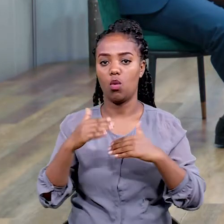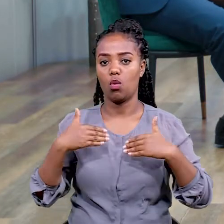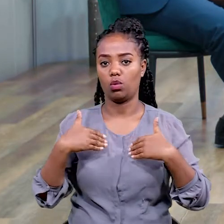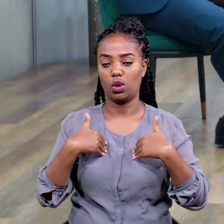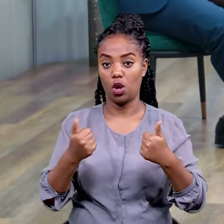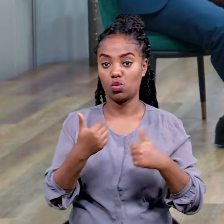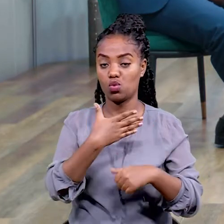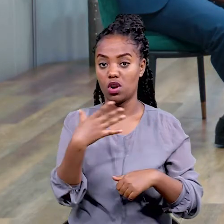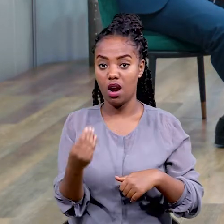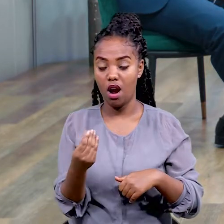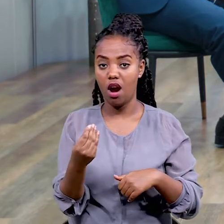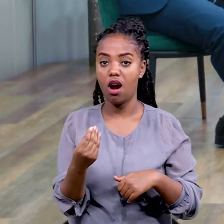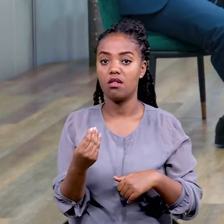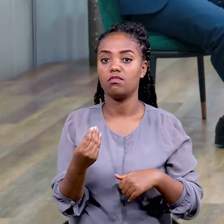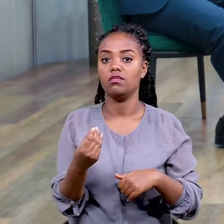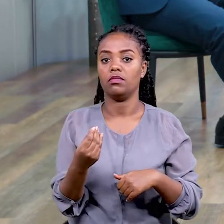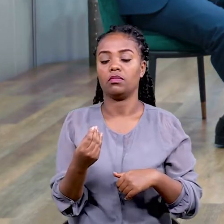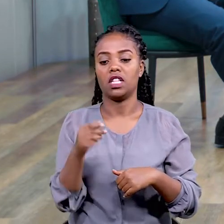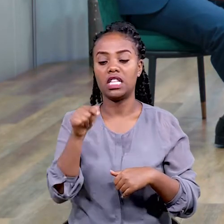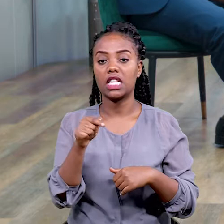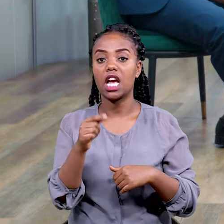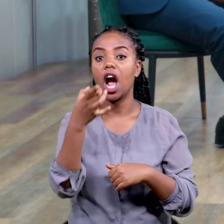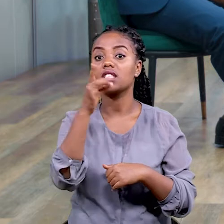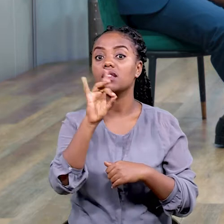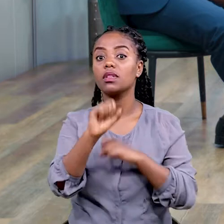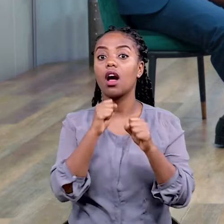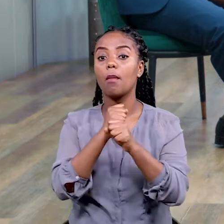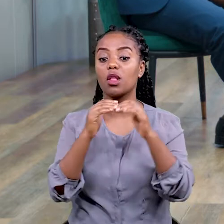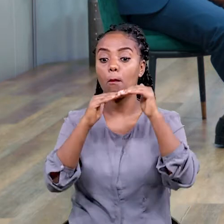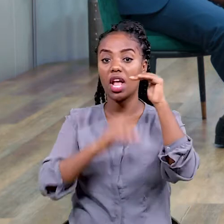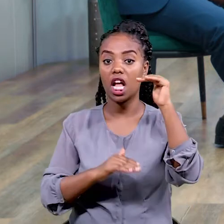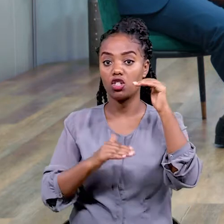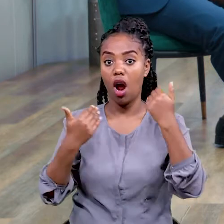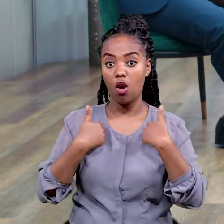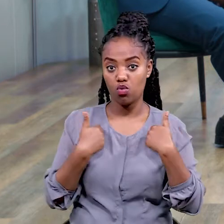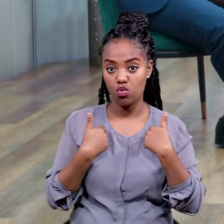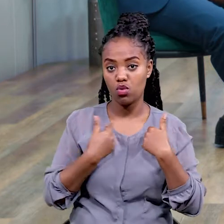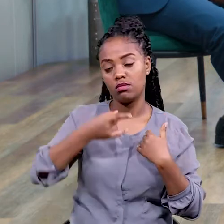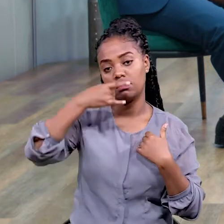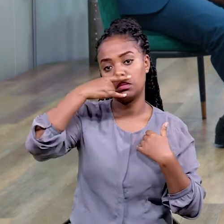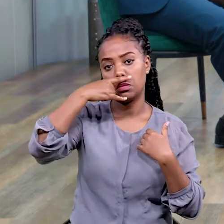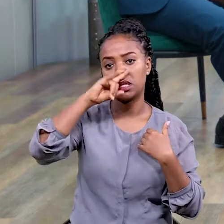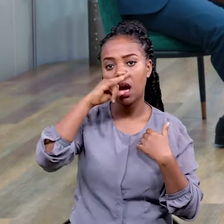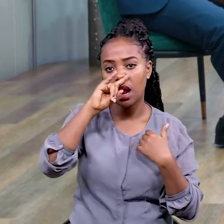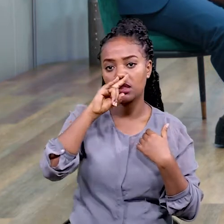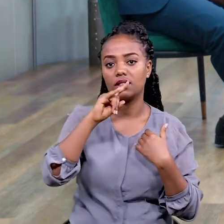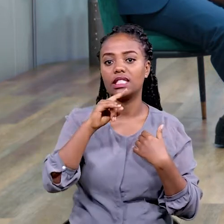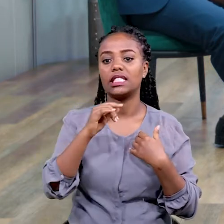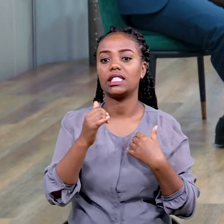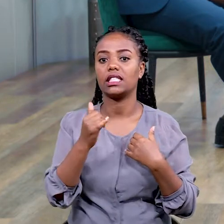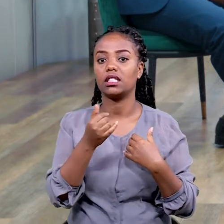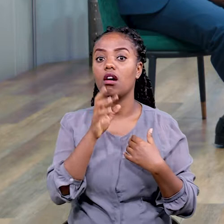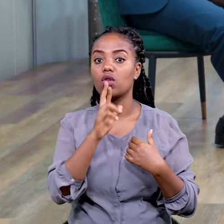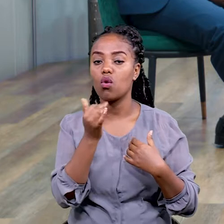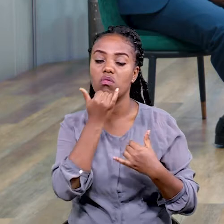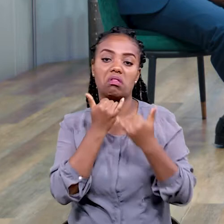እና ወጣት ስንል እነዚህ ከ18 በታች ያሉት ህጻናት ጥፋተኞች ናቸው፣